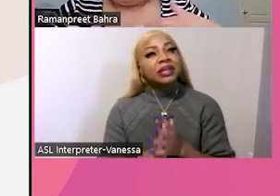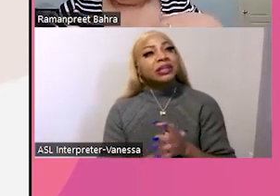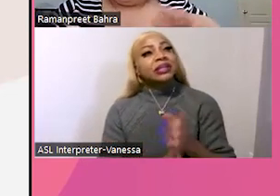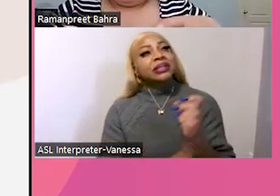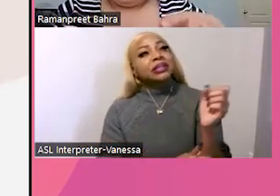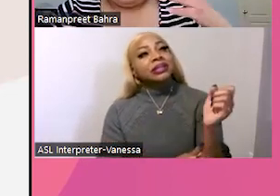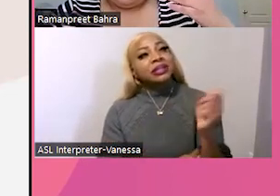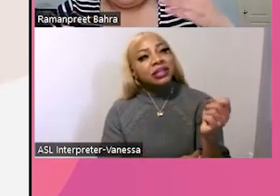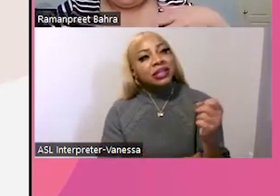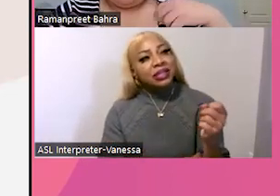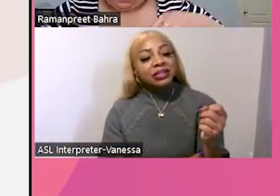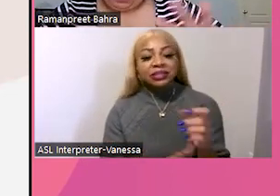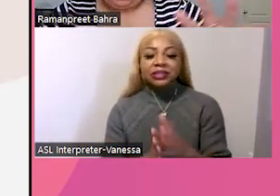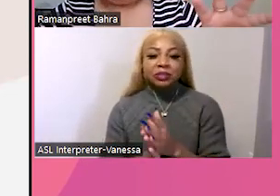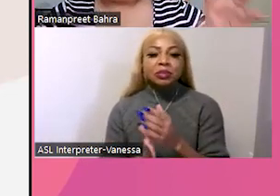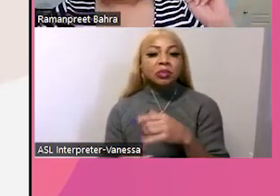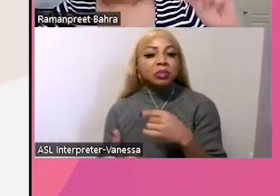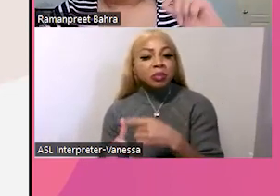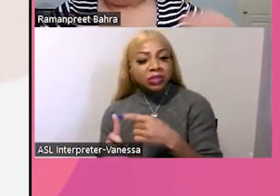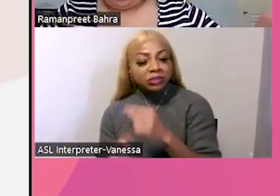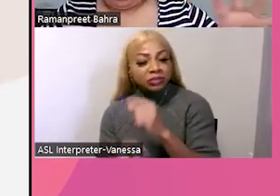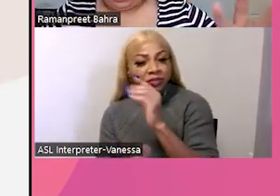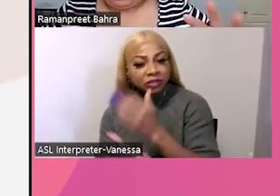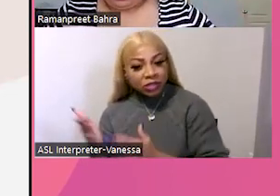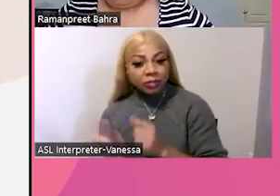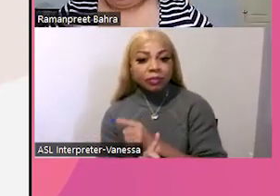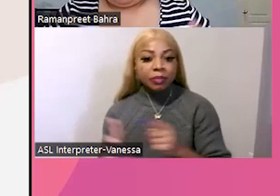dire que la santé prime de toute manière et cela ne